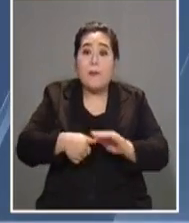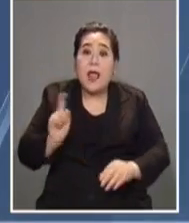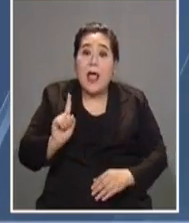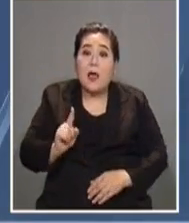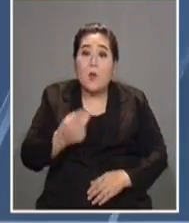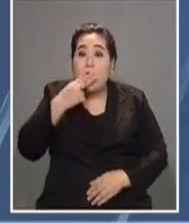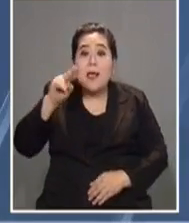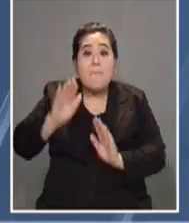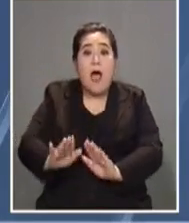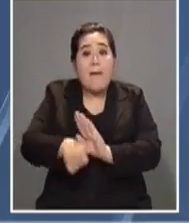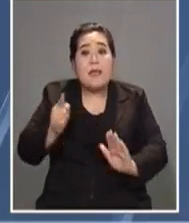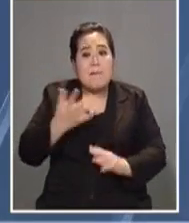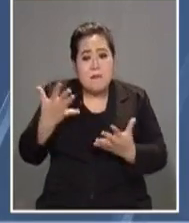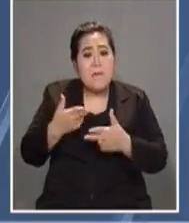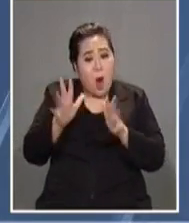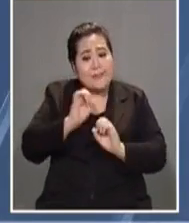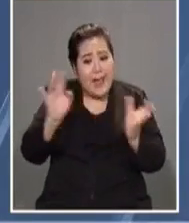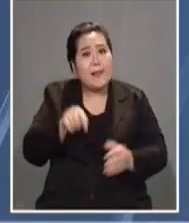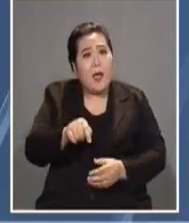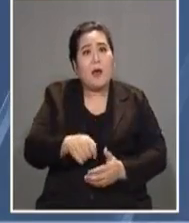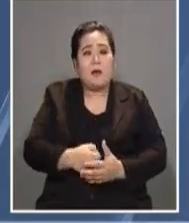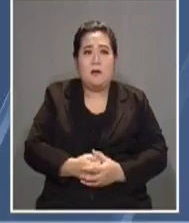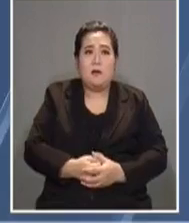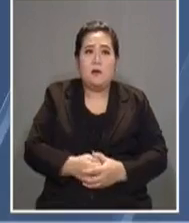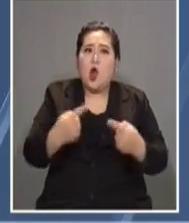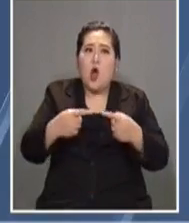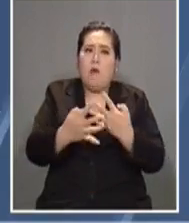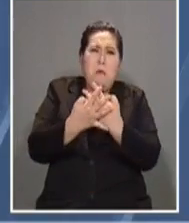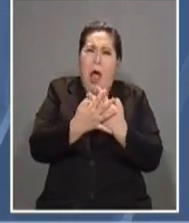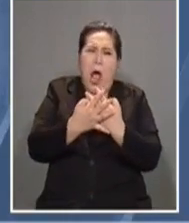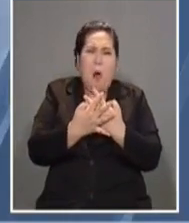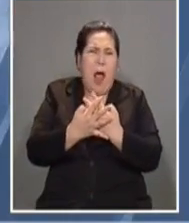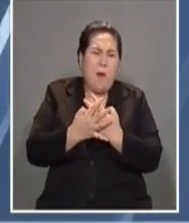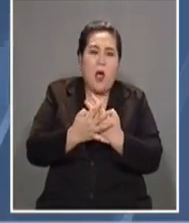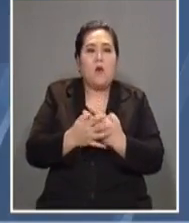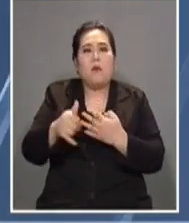ไม่เข้าใจค่ะหนูไม่เข้าใจนี่ไม่ยอมเข้าห้องขังนะครับ